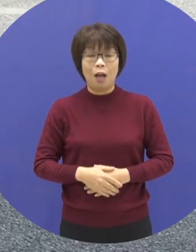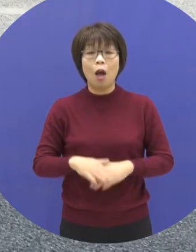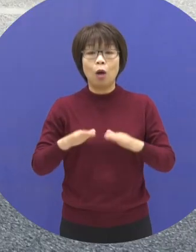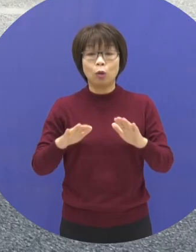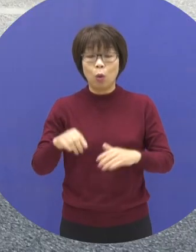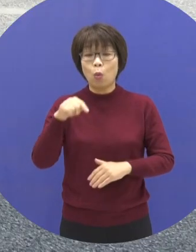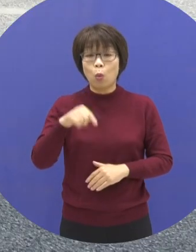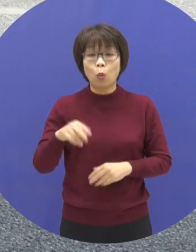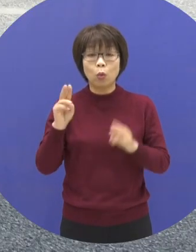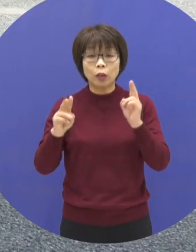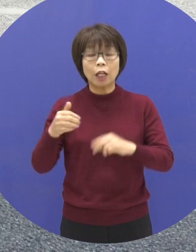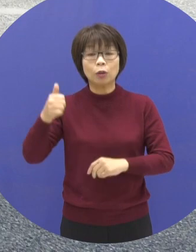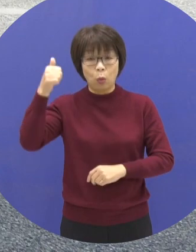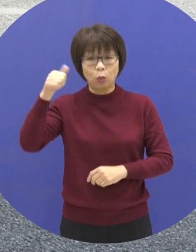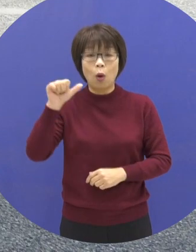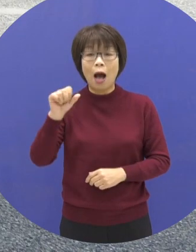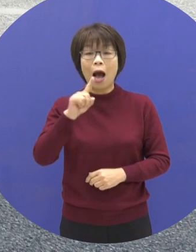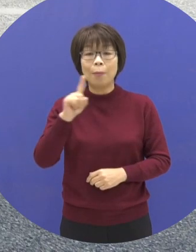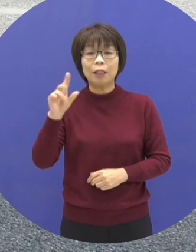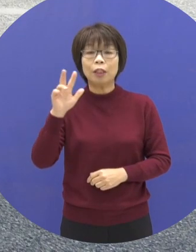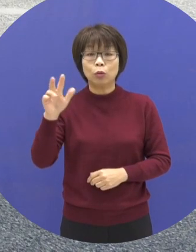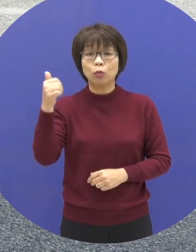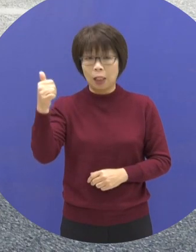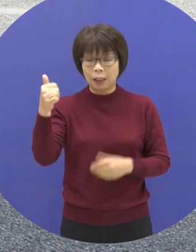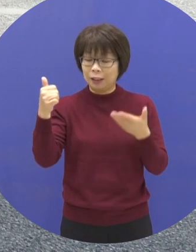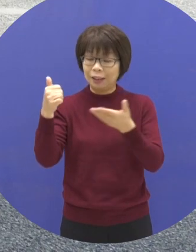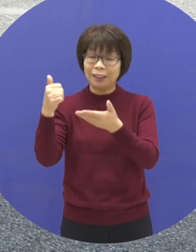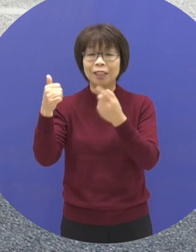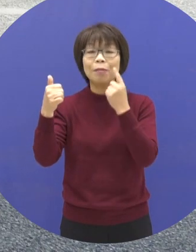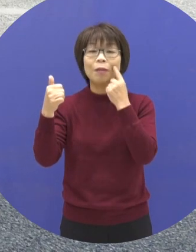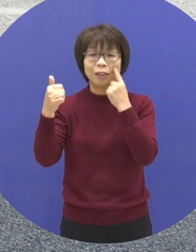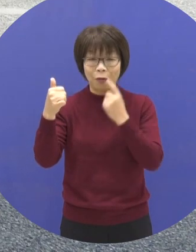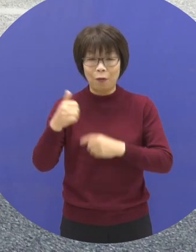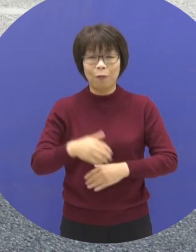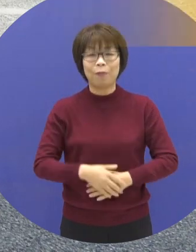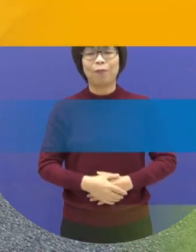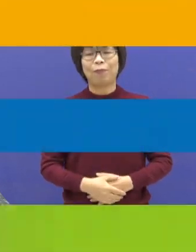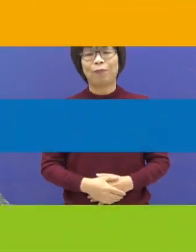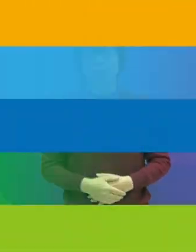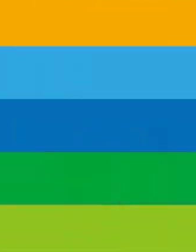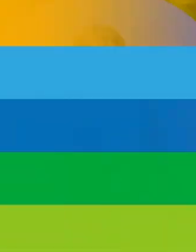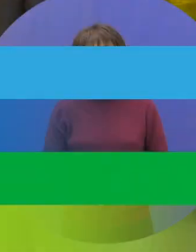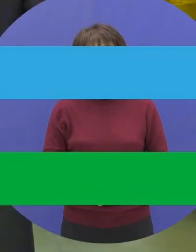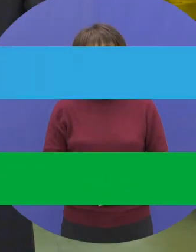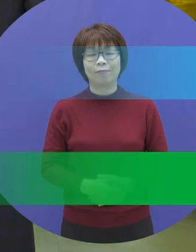こちらの会社を経営されている炙る社長に話を聞いてみましょう